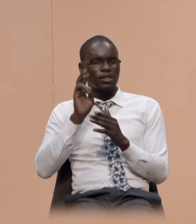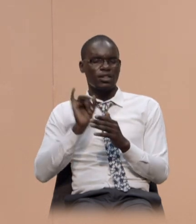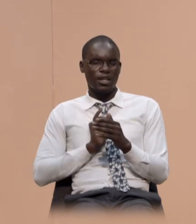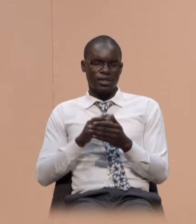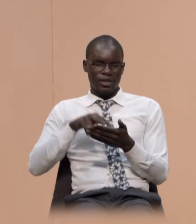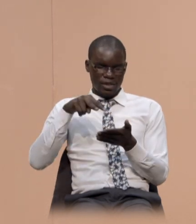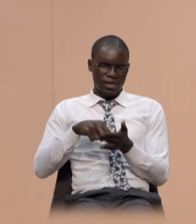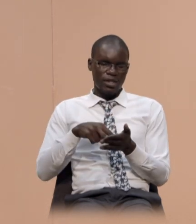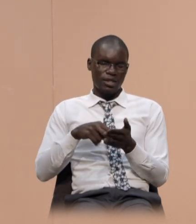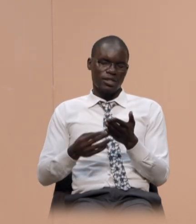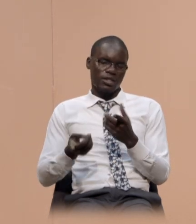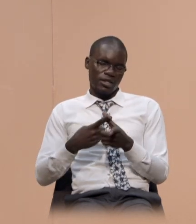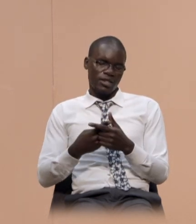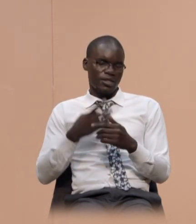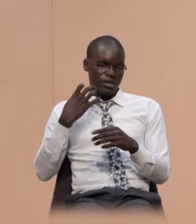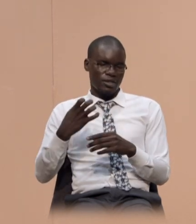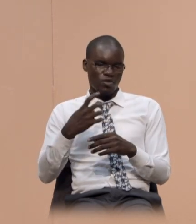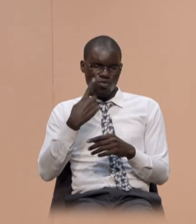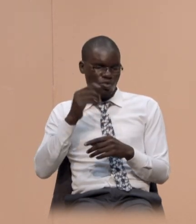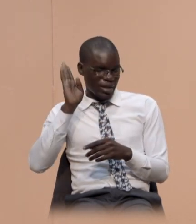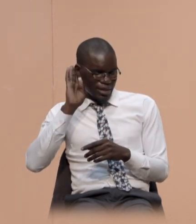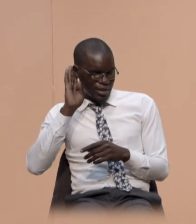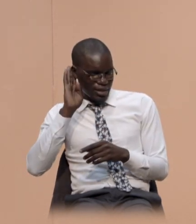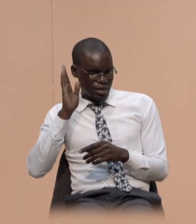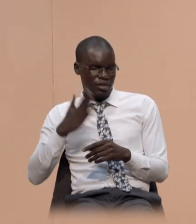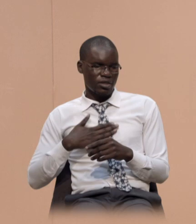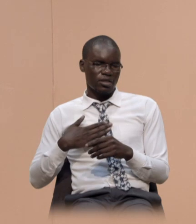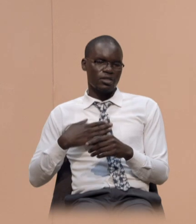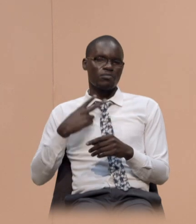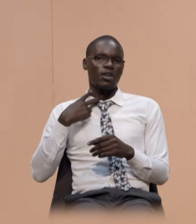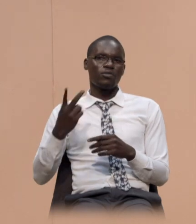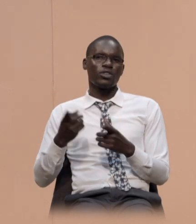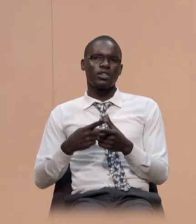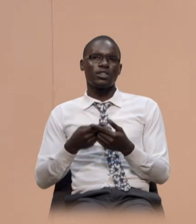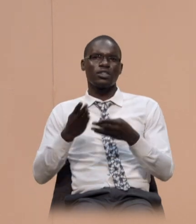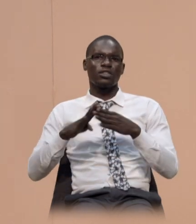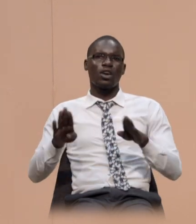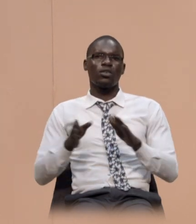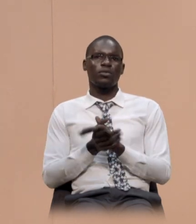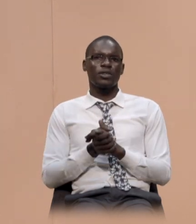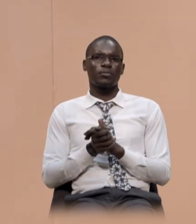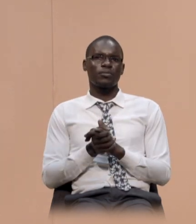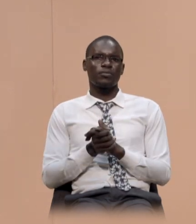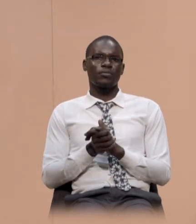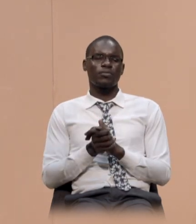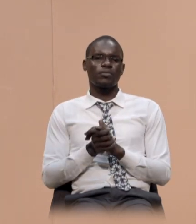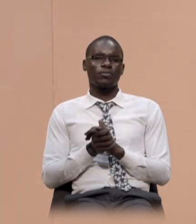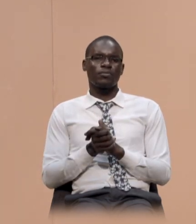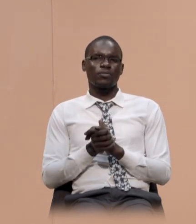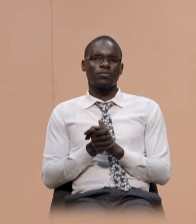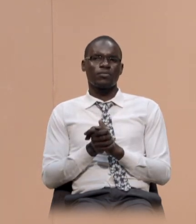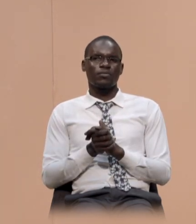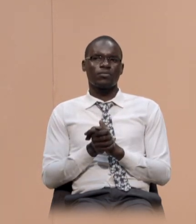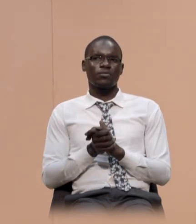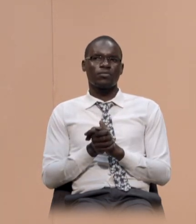and knock. However, he hears my voice. Na tazama nasimama mlangoni na bisha, kitabu cha Ufunuo 3 fungu la 20, yoyote afungue mlango